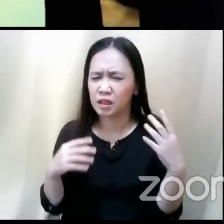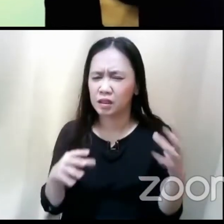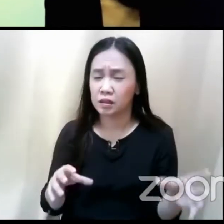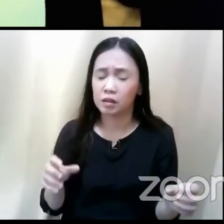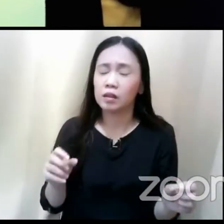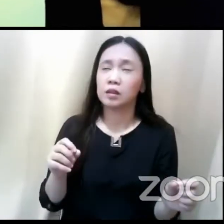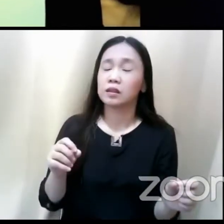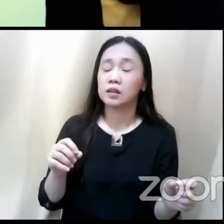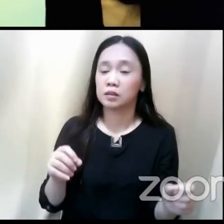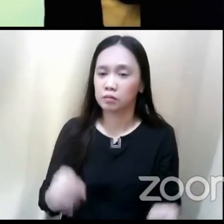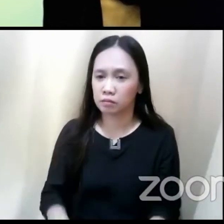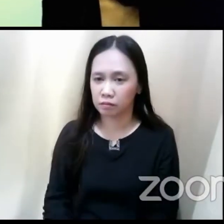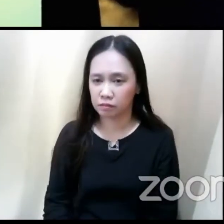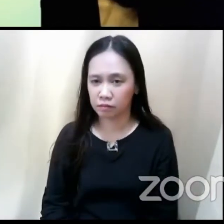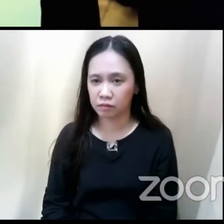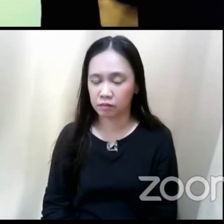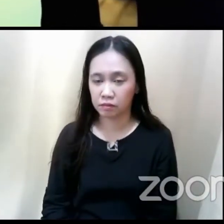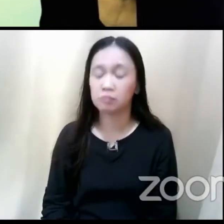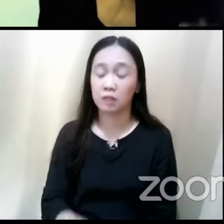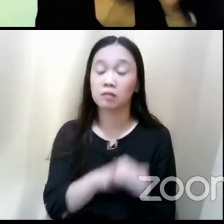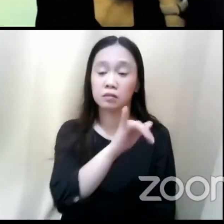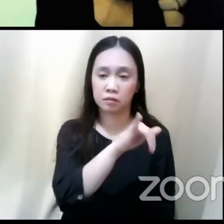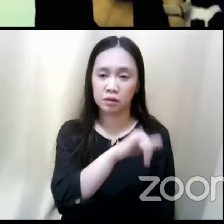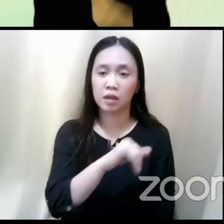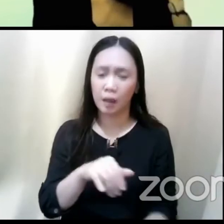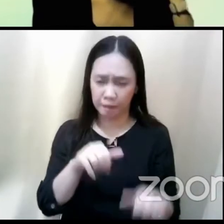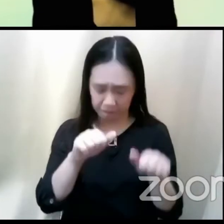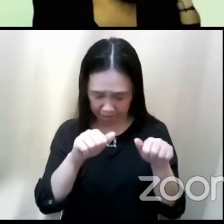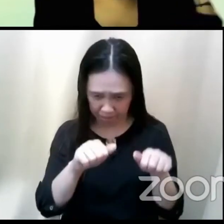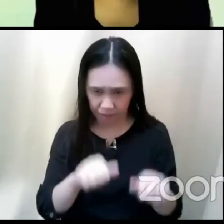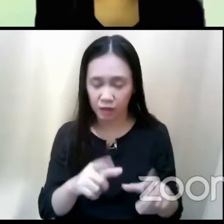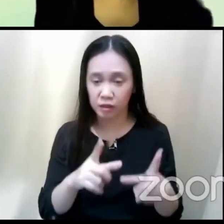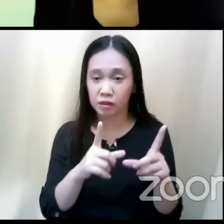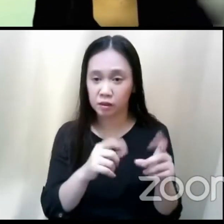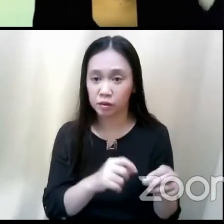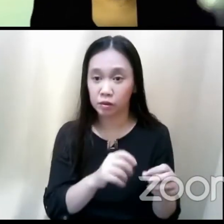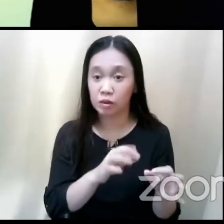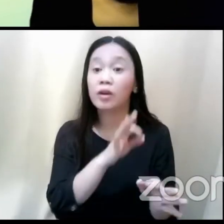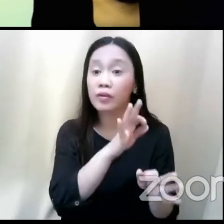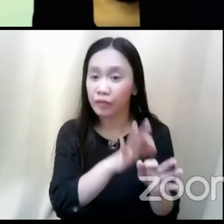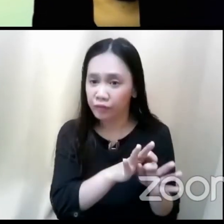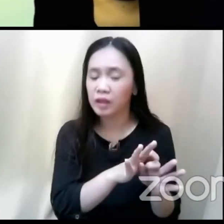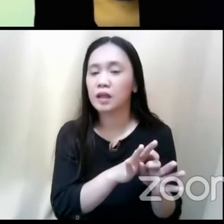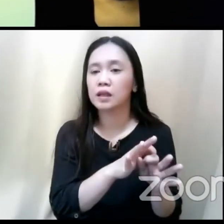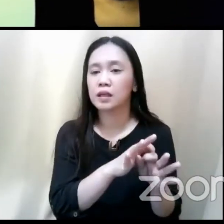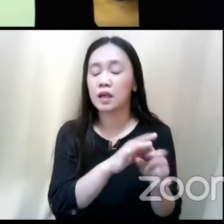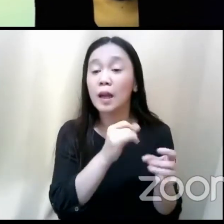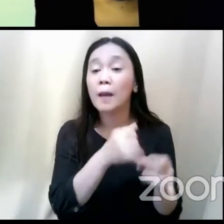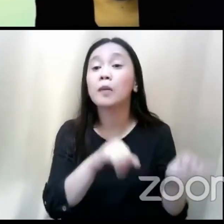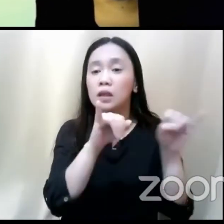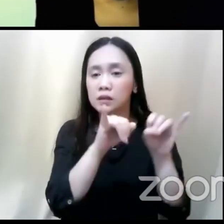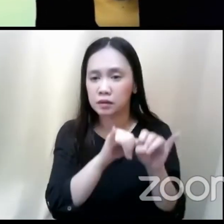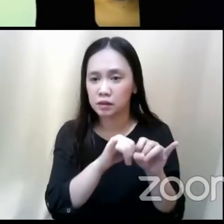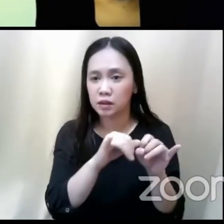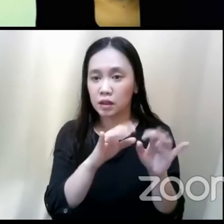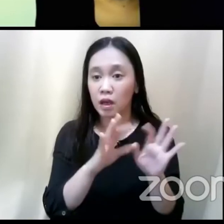Mark. Yes po. Yun, pwede siyang i-tailor fit. Basta importante yung family members are